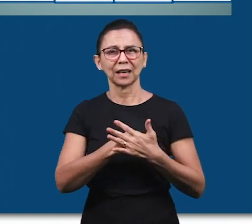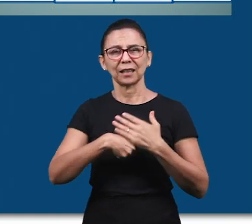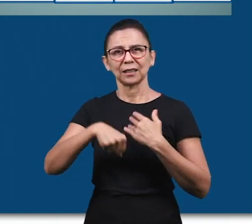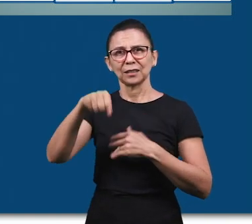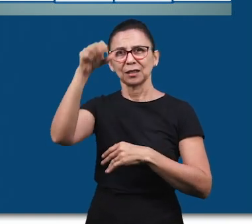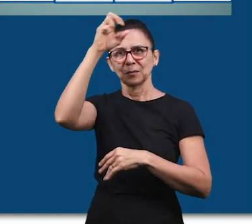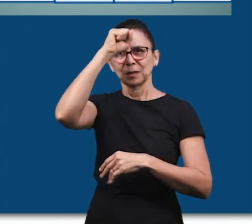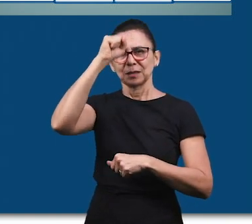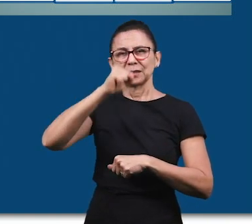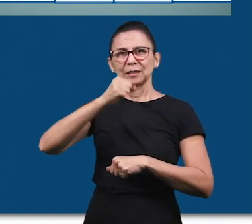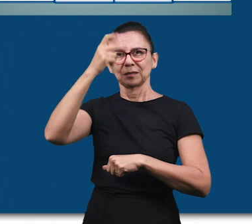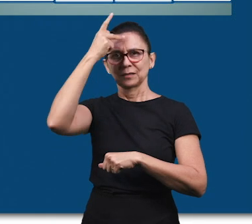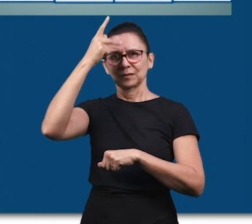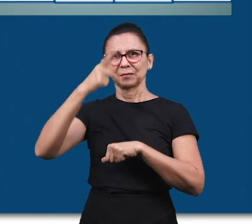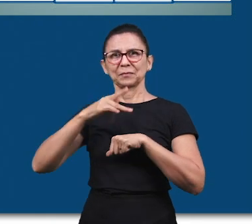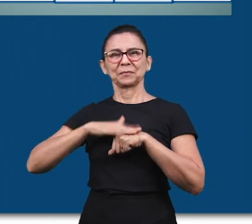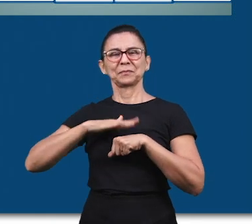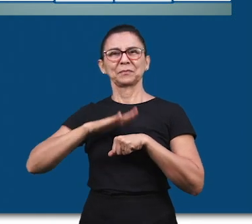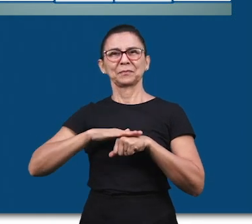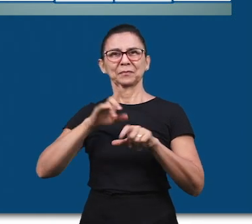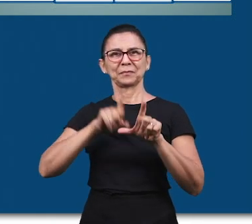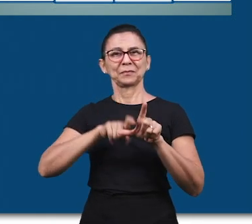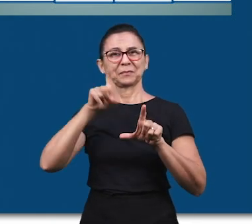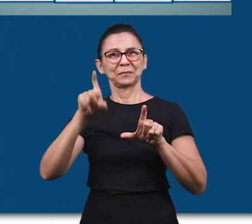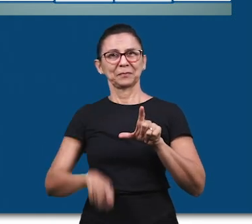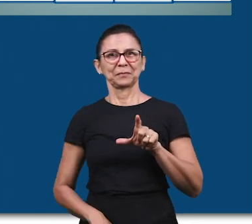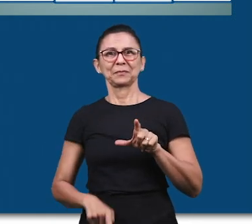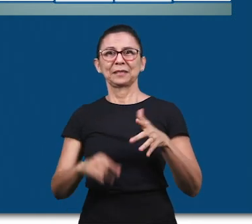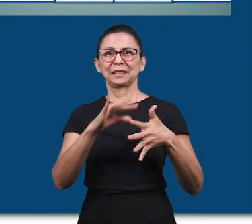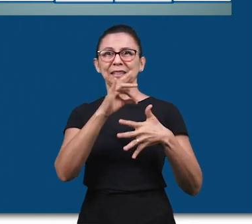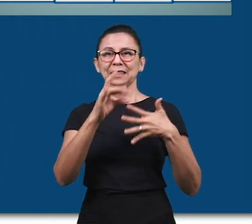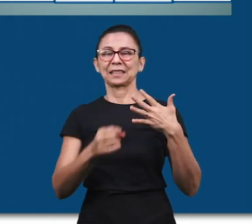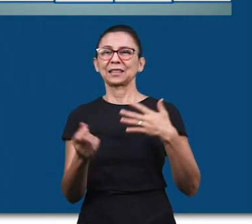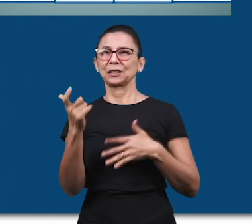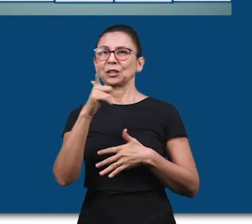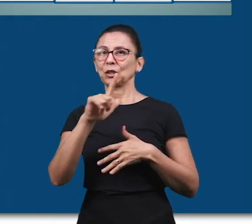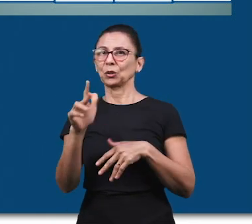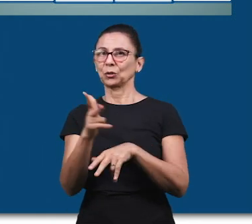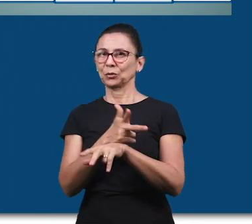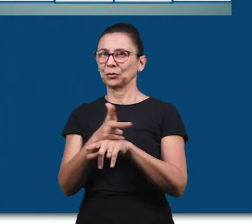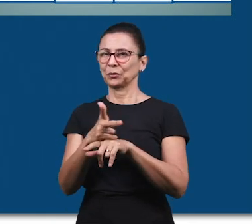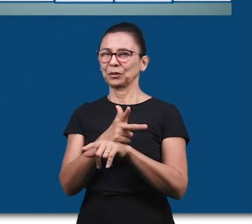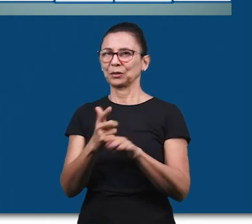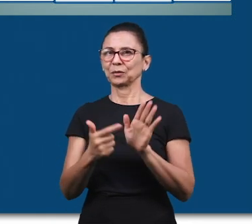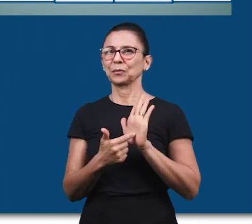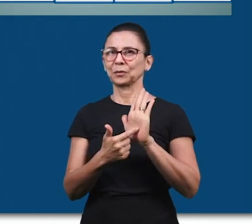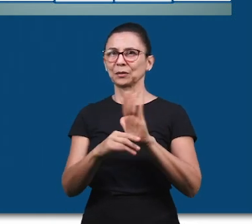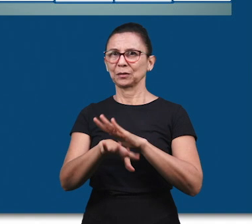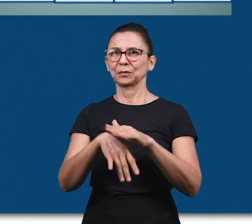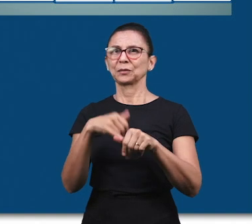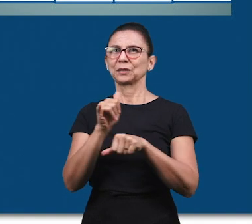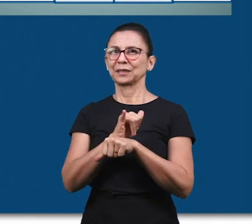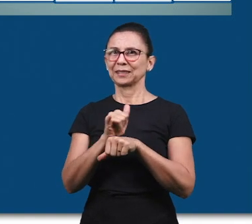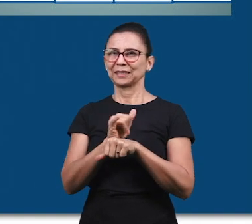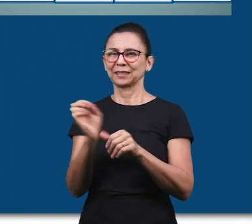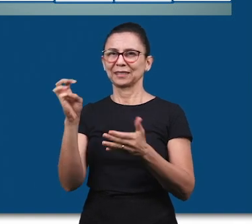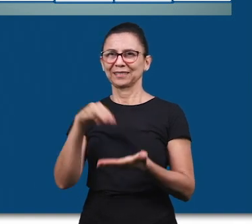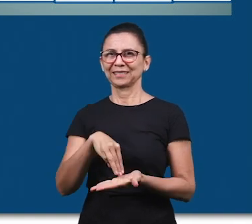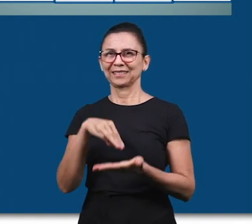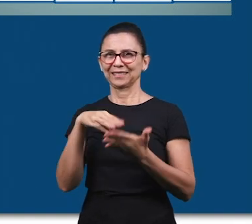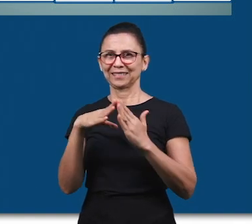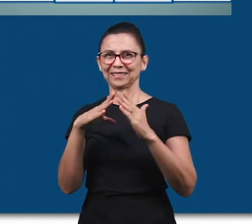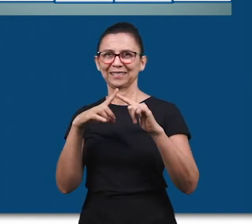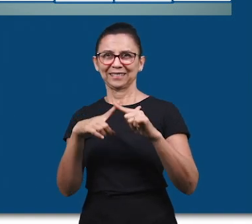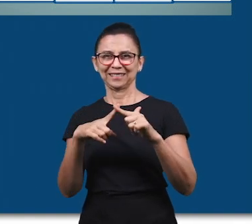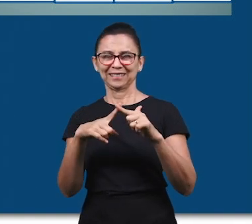dans l'apprentissage de l'autonomie et indépendance. Nous allons donner plus de détails dans d'autres vidéos qui seront postées dans le canal